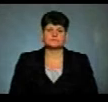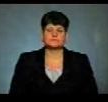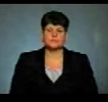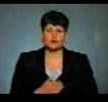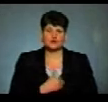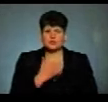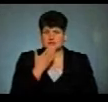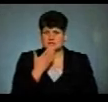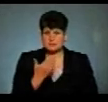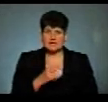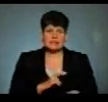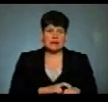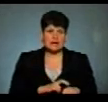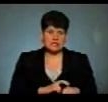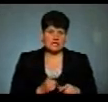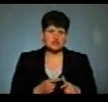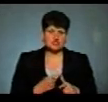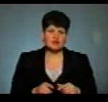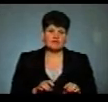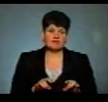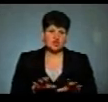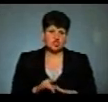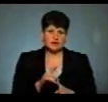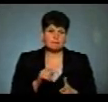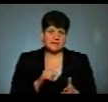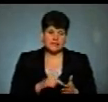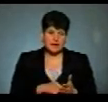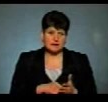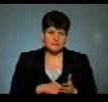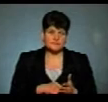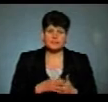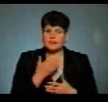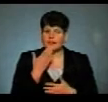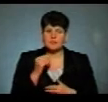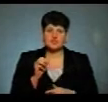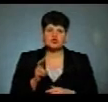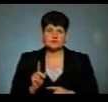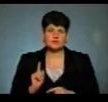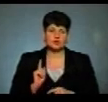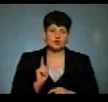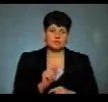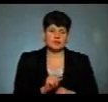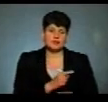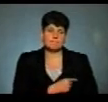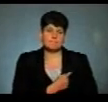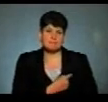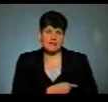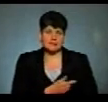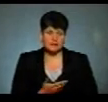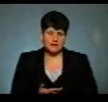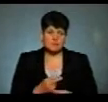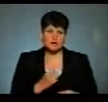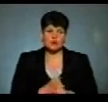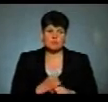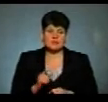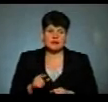Хочу запитати лікаря, чи вирішили запитання, бо нема чим добиратися медикам і